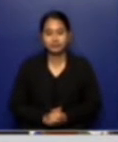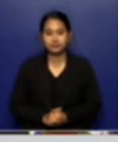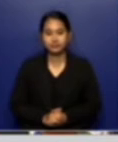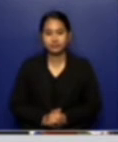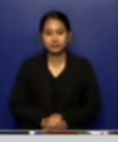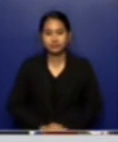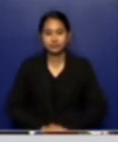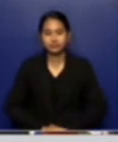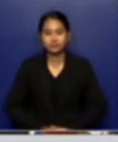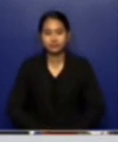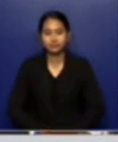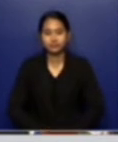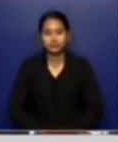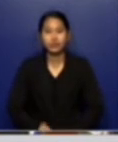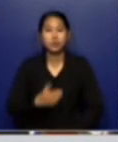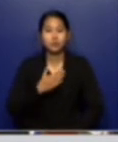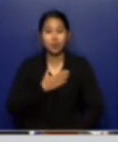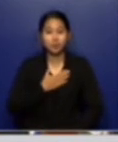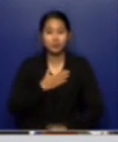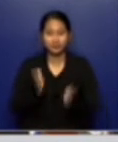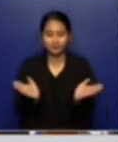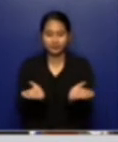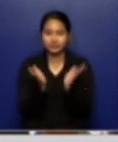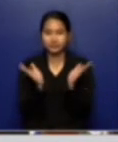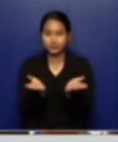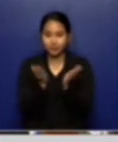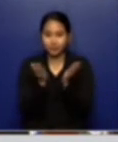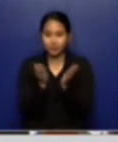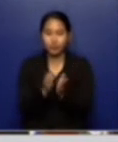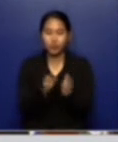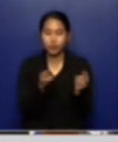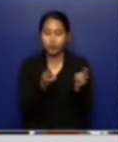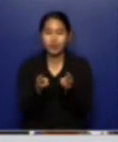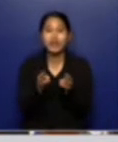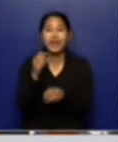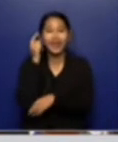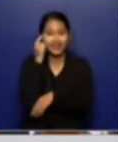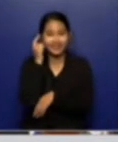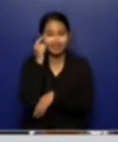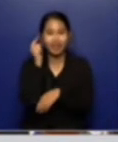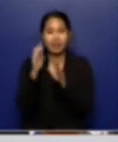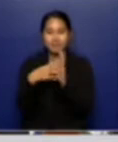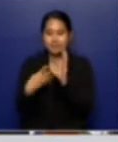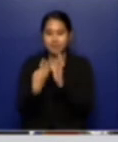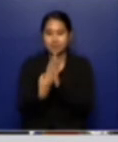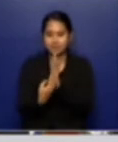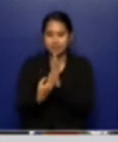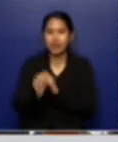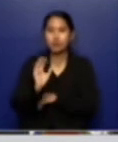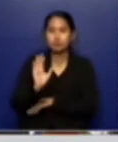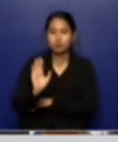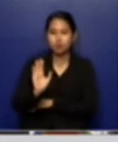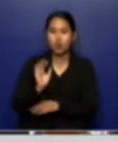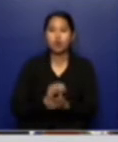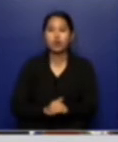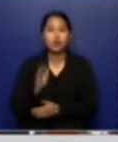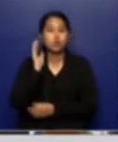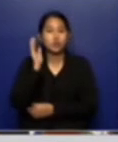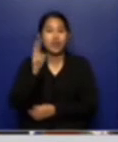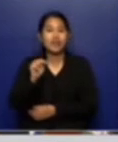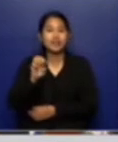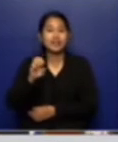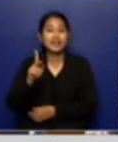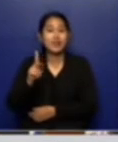ผมก็สนับสนุนแนวคิดของท่านผู้อาวุโสนะฮะท่านนิกรจำนง